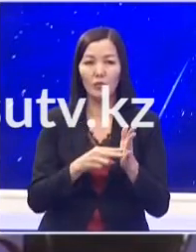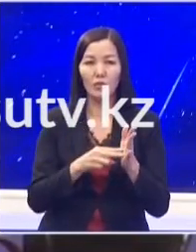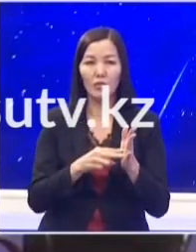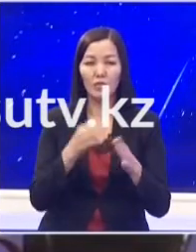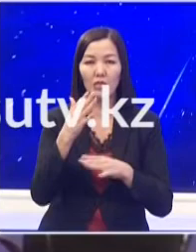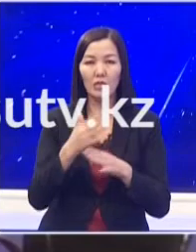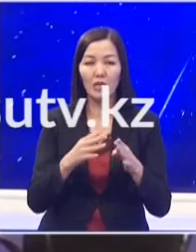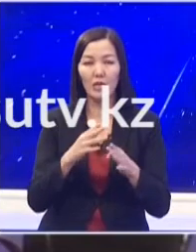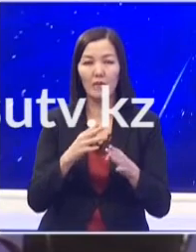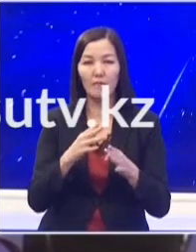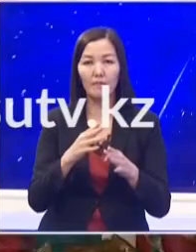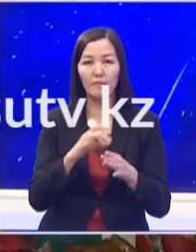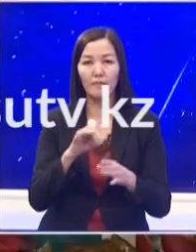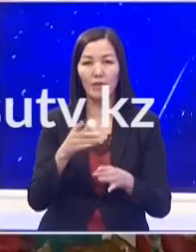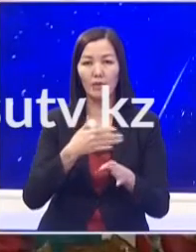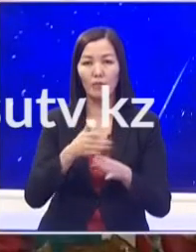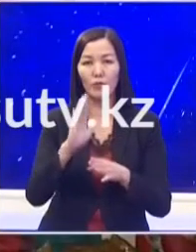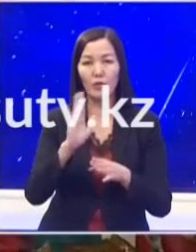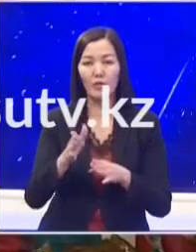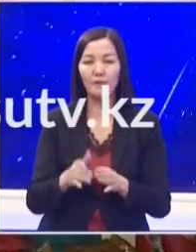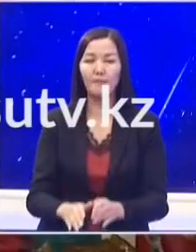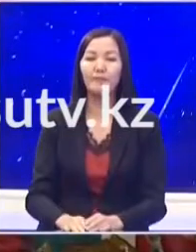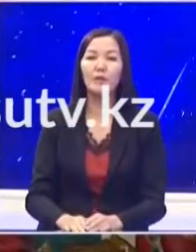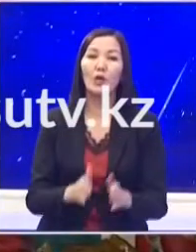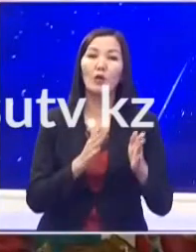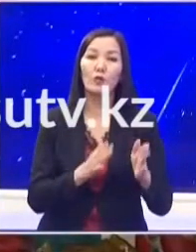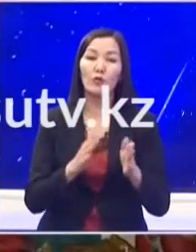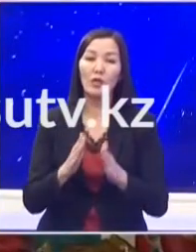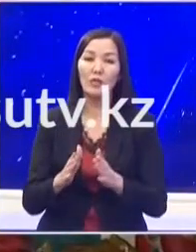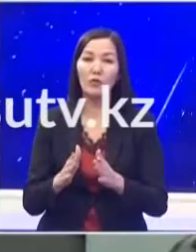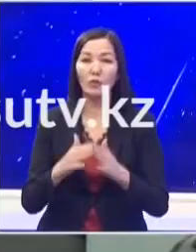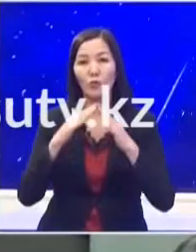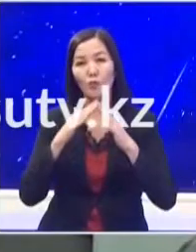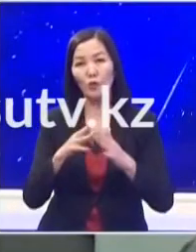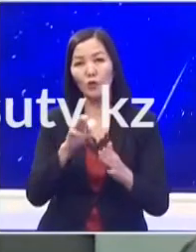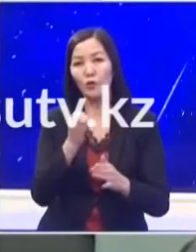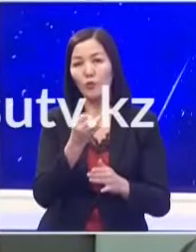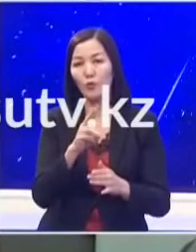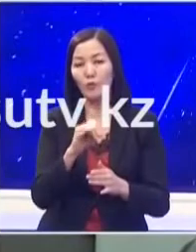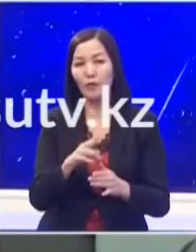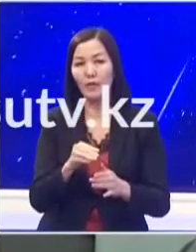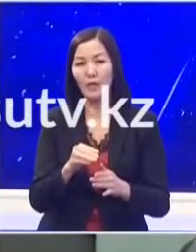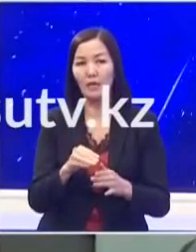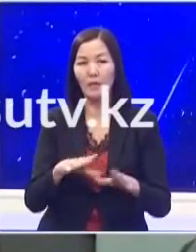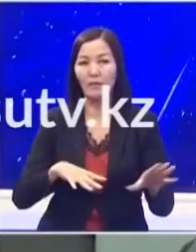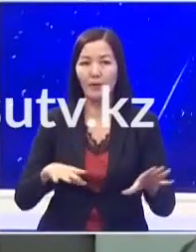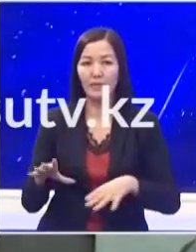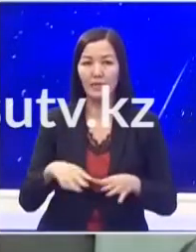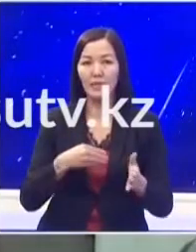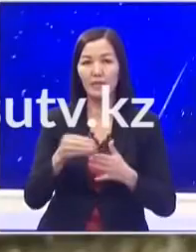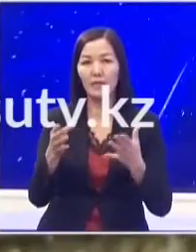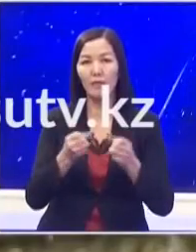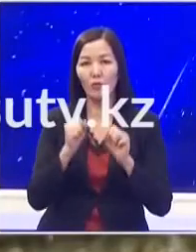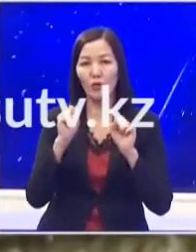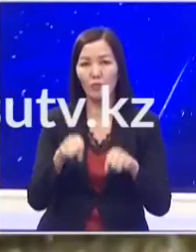17,5 миллиард теңге жоспарлады. Облыс тұрғындары тұрақтандыру қоры өнімін Тоймарт желісінде жерұйық коммуналдық базарынан тұтына алады.